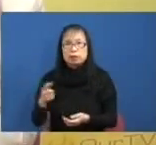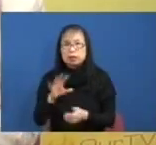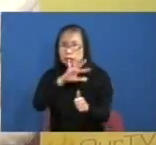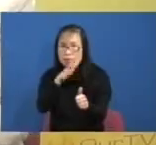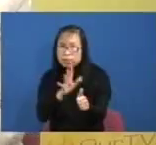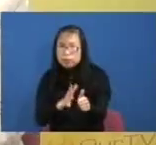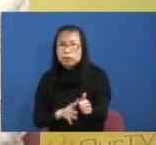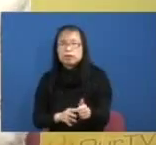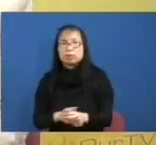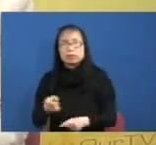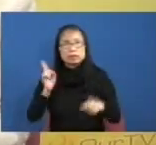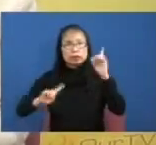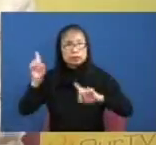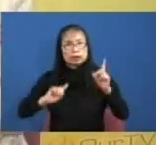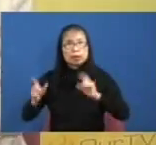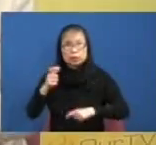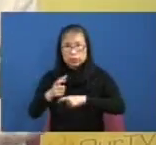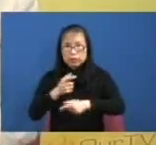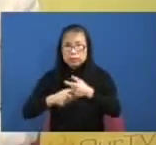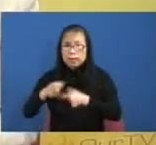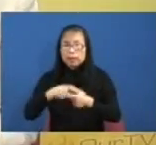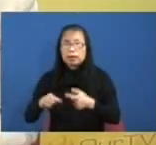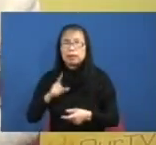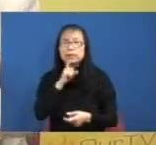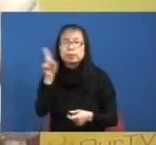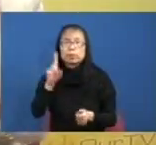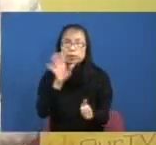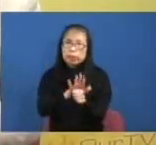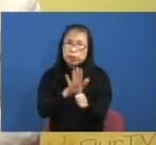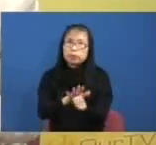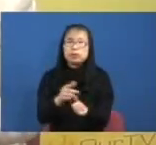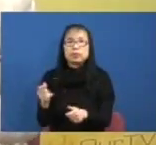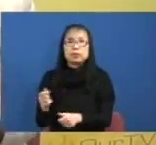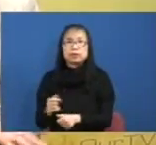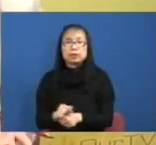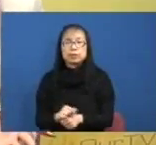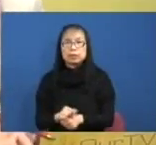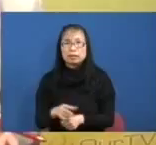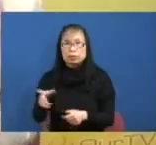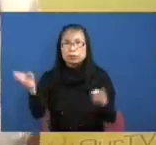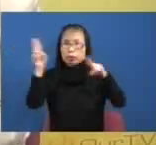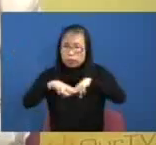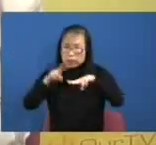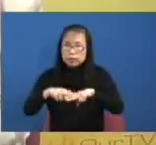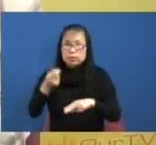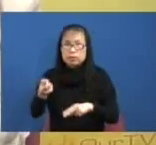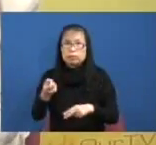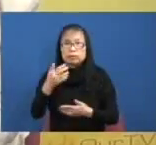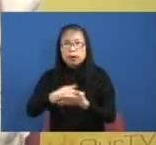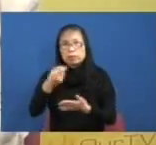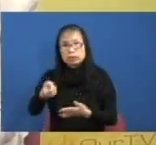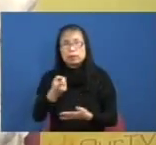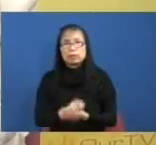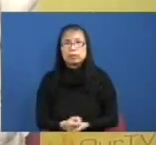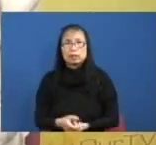響到嗰個自由經濟。咁但係你點樣去保護呢啲文物咧？即係你冇一間就少一間㗎啦嘛。即係我唔知呢樣嘢，